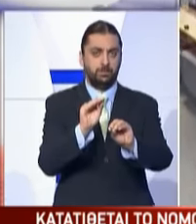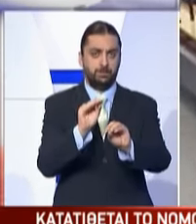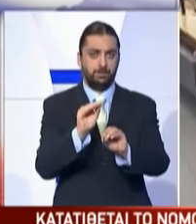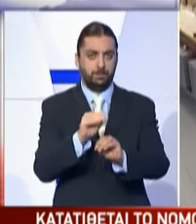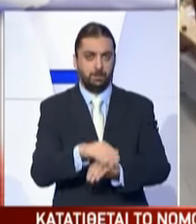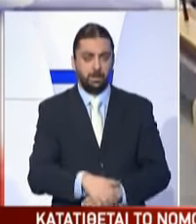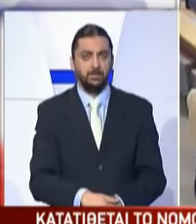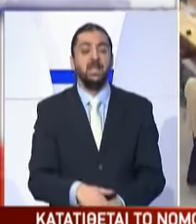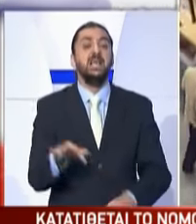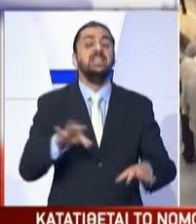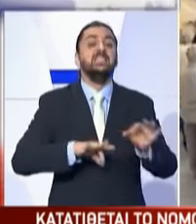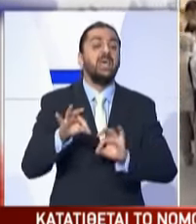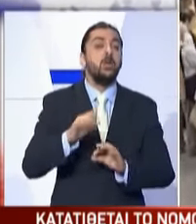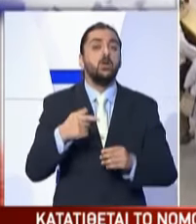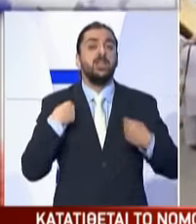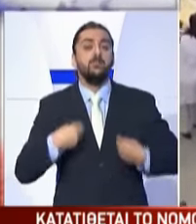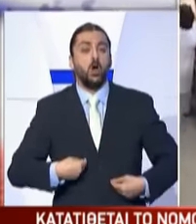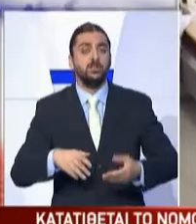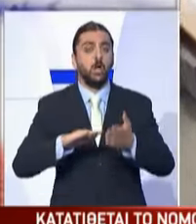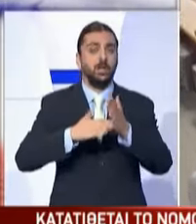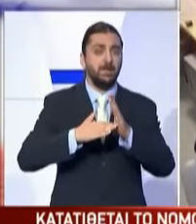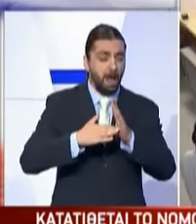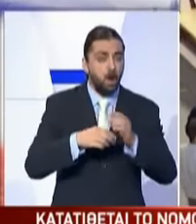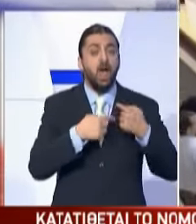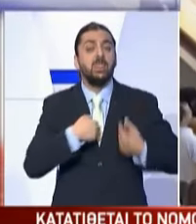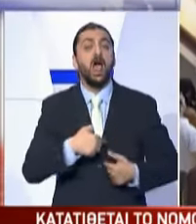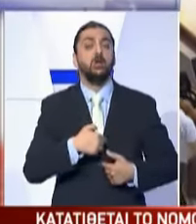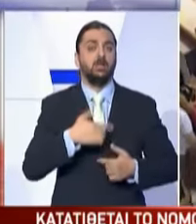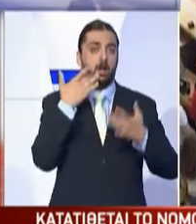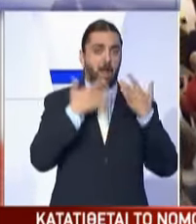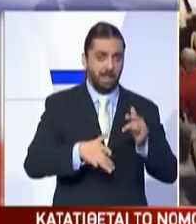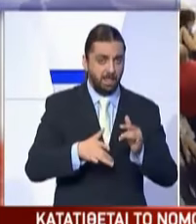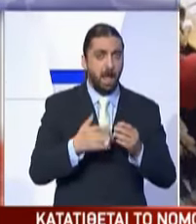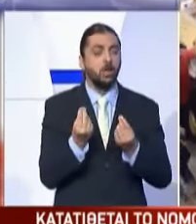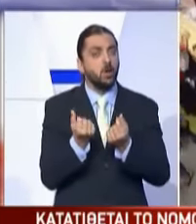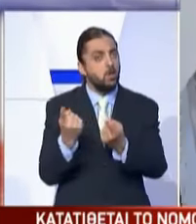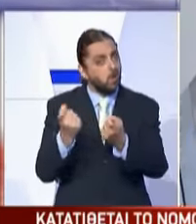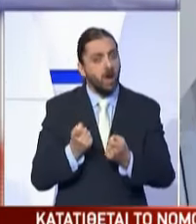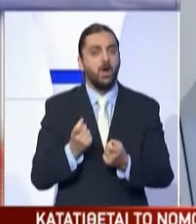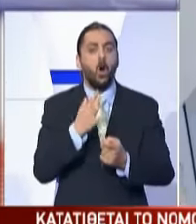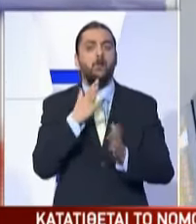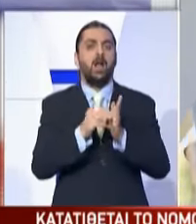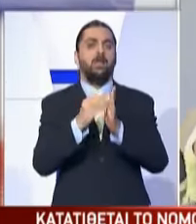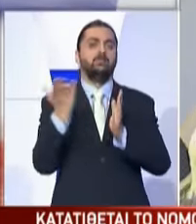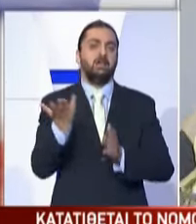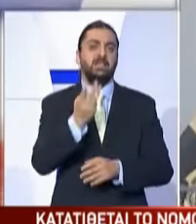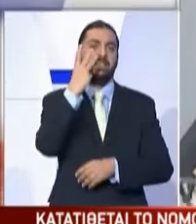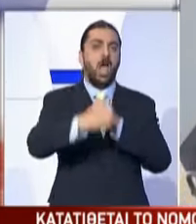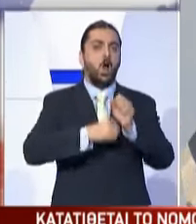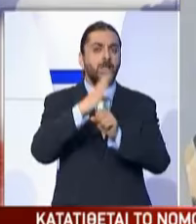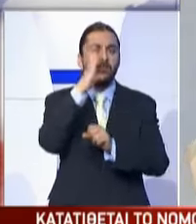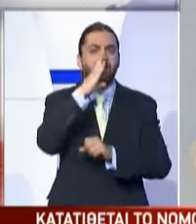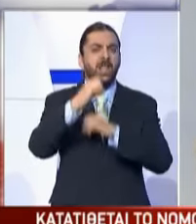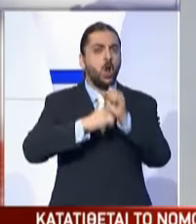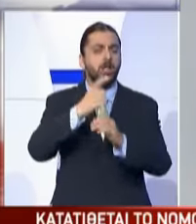Σχέδιο οικειοθελών αποχωρήσεων δημοσίων υπαλλήλων με τη θέσπιση κινήτρων, όπως η εξαγορά πλασματικών χρόνων, αναμένεται σύμφωνα με πληροφορίες να παρουσιάσει